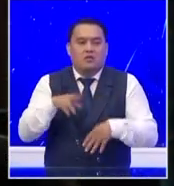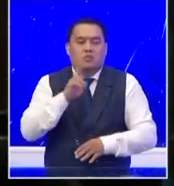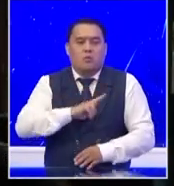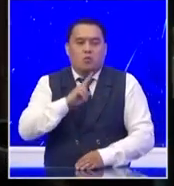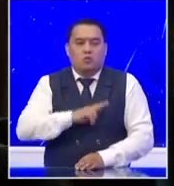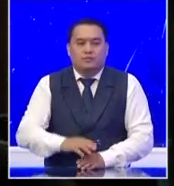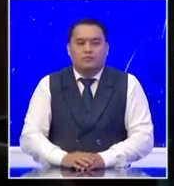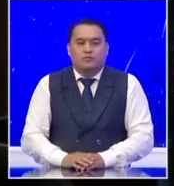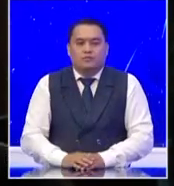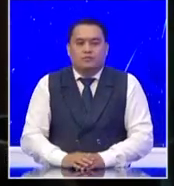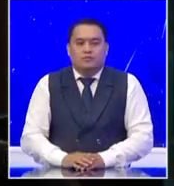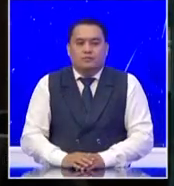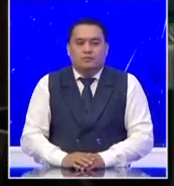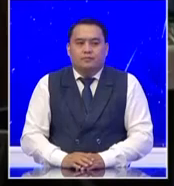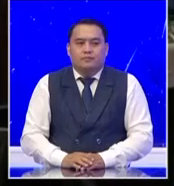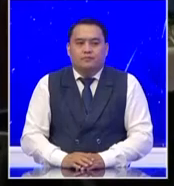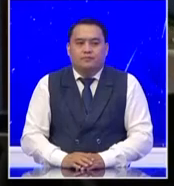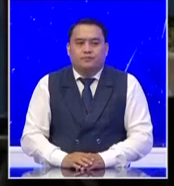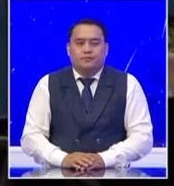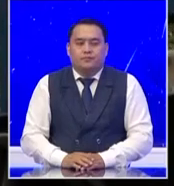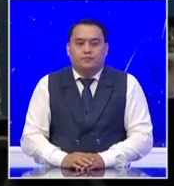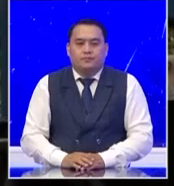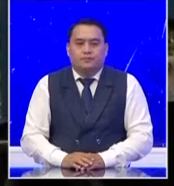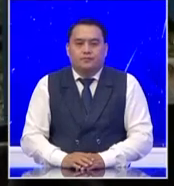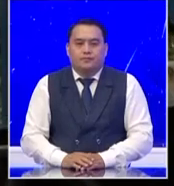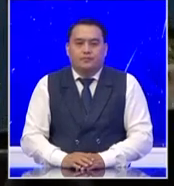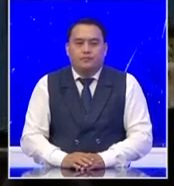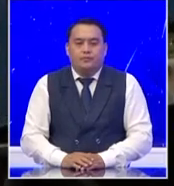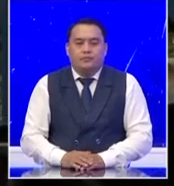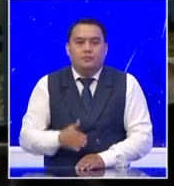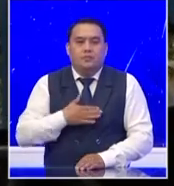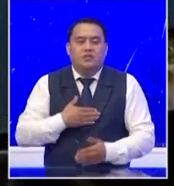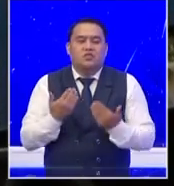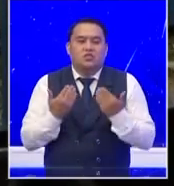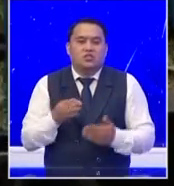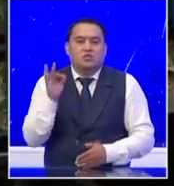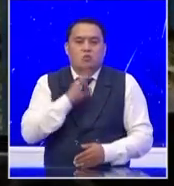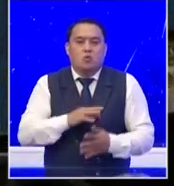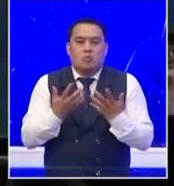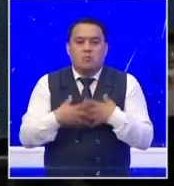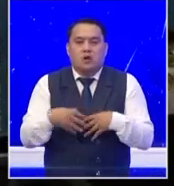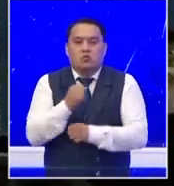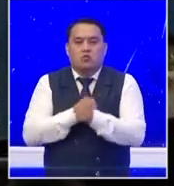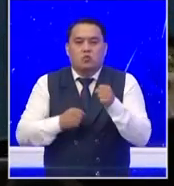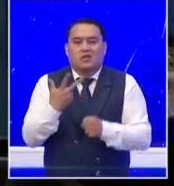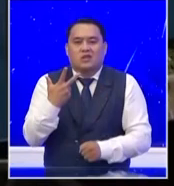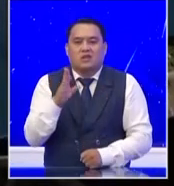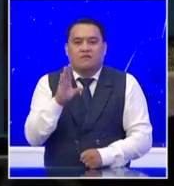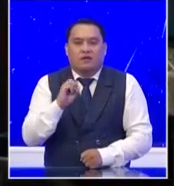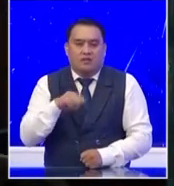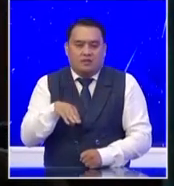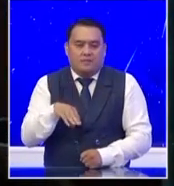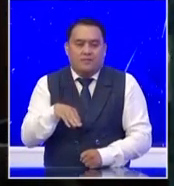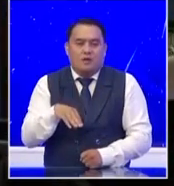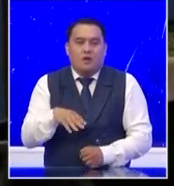3 киловатт. Арасында 2 киловатт мощность отжирит, 220 вольтка. Сейчас мы используем моторы с мощностью 3 киловатта. При большом